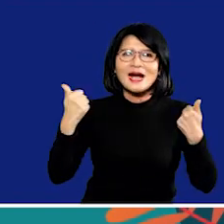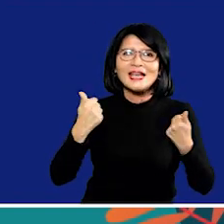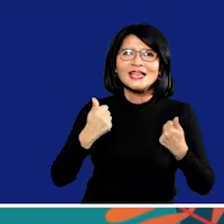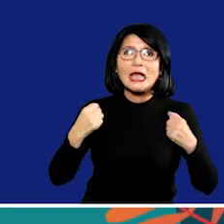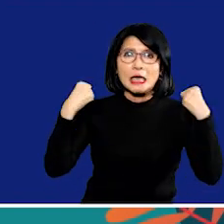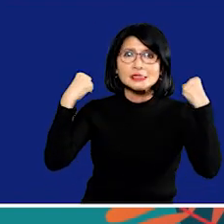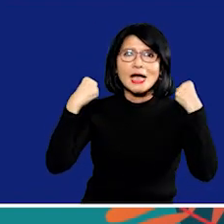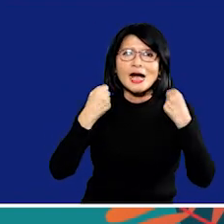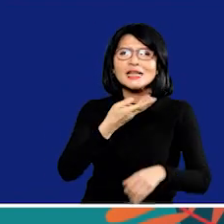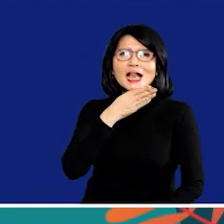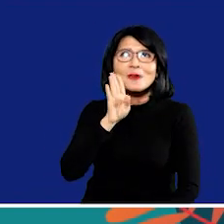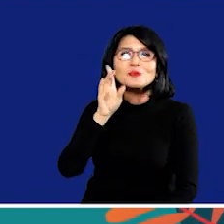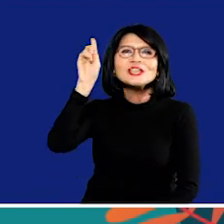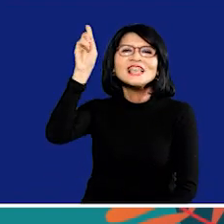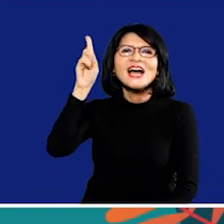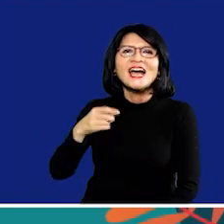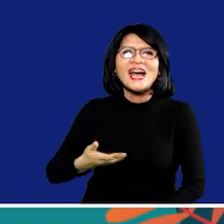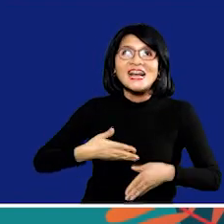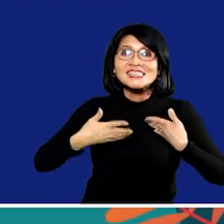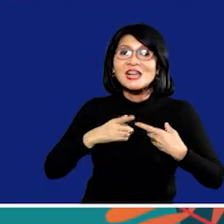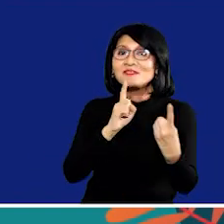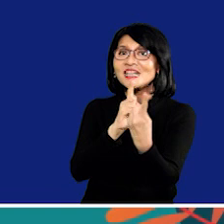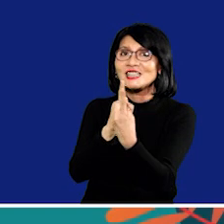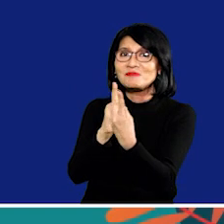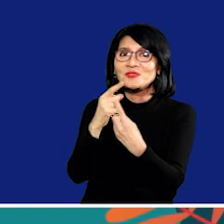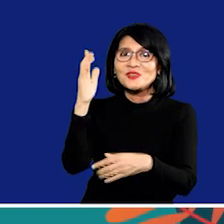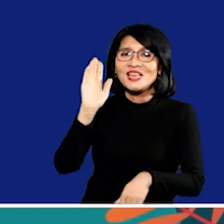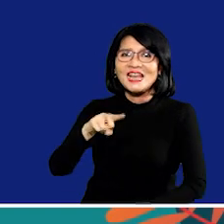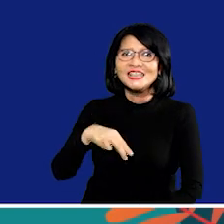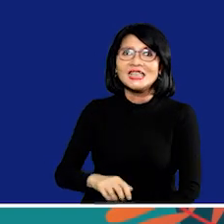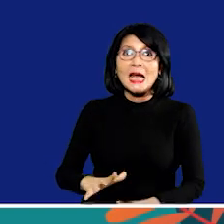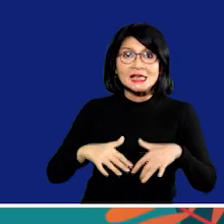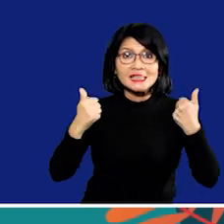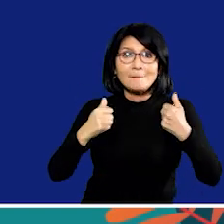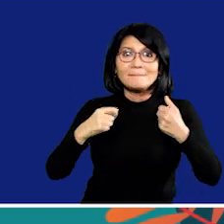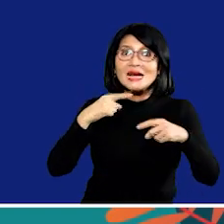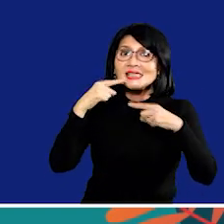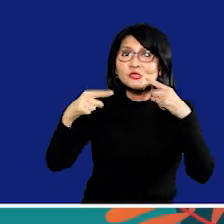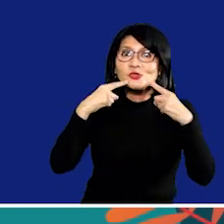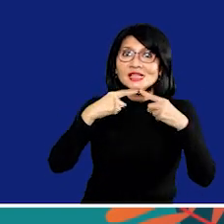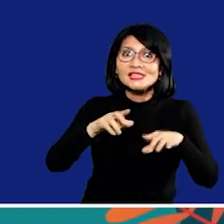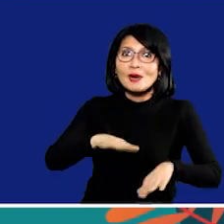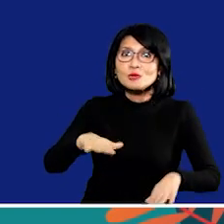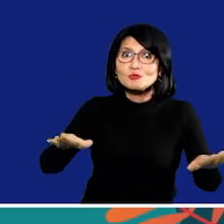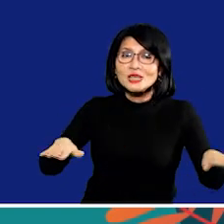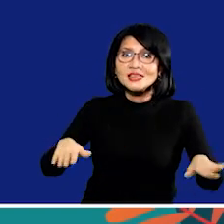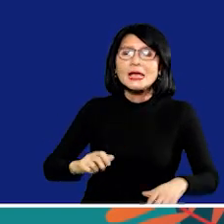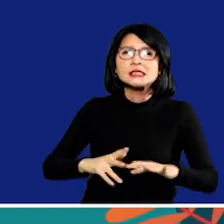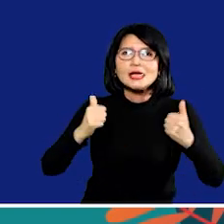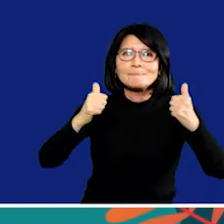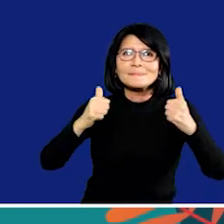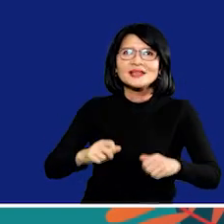alhamdulillah. Senang sekali kita bisa kembali berjumpa ya Mas Menteri ya. Siap untuk berdiskusi dengan para murid?